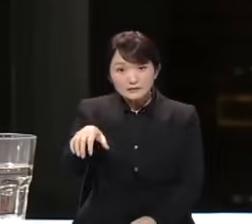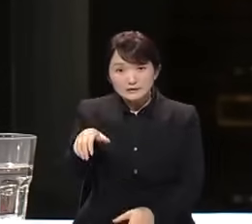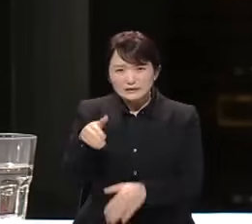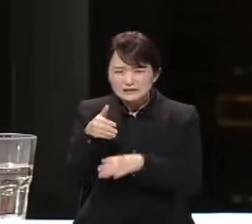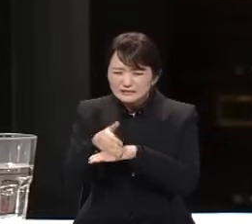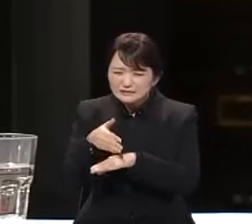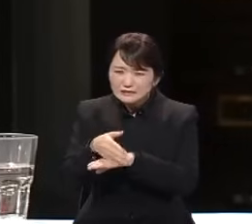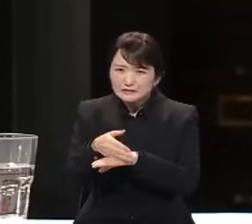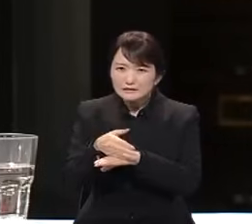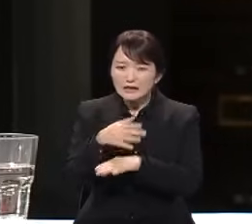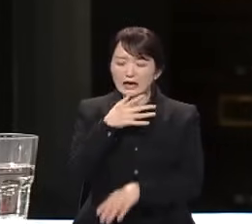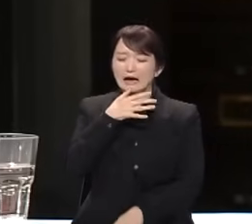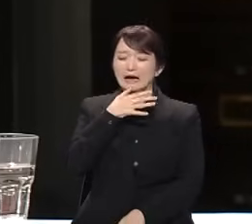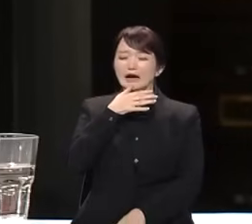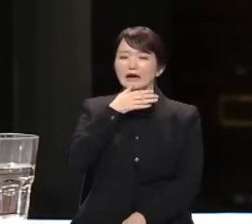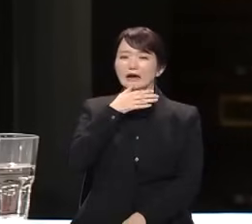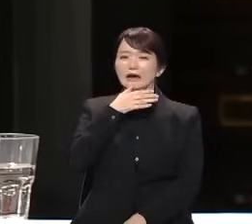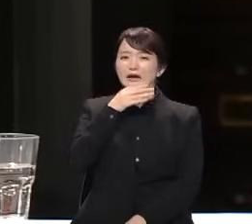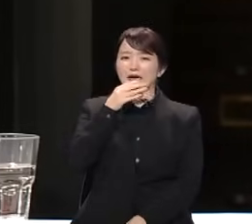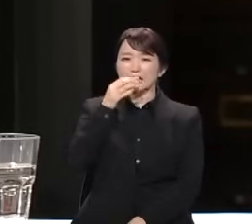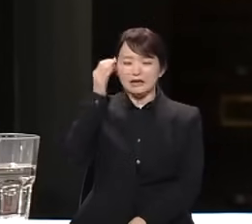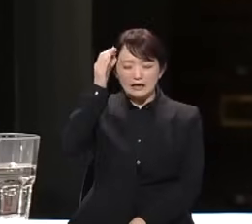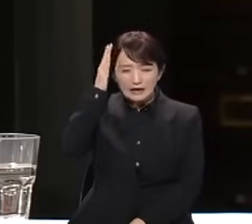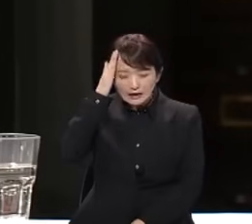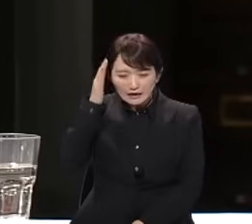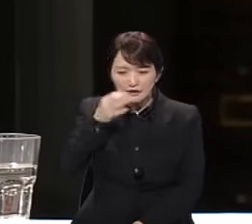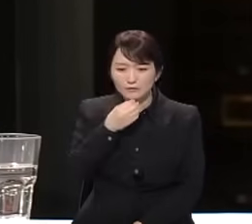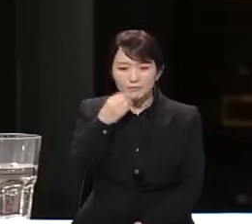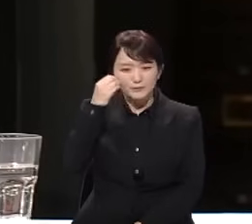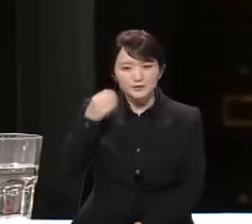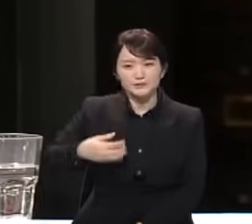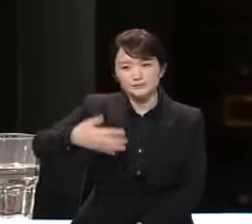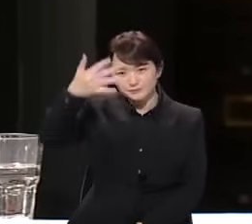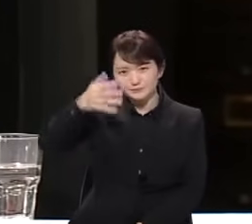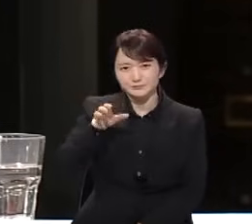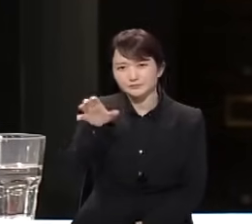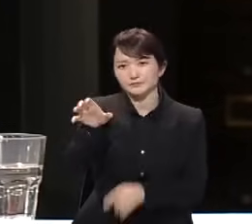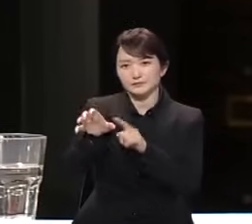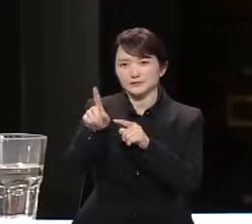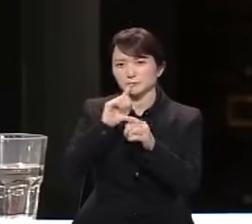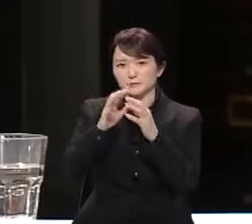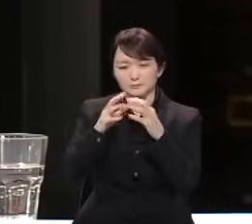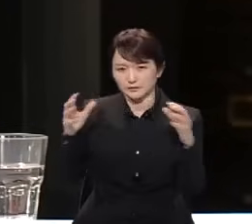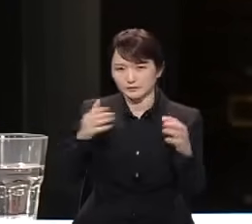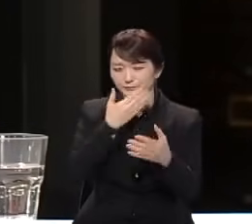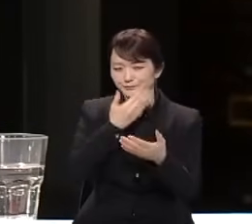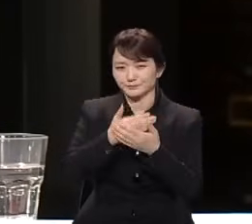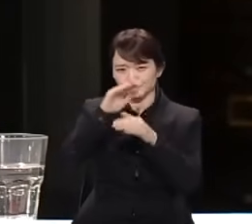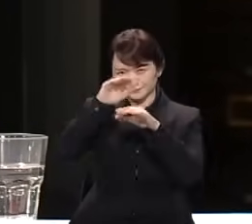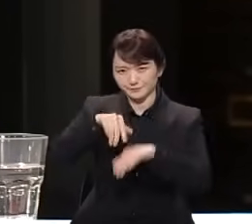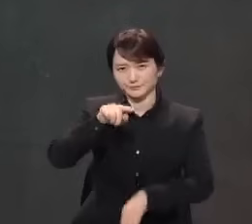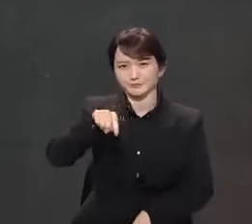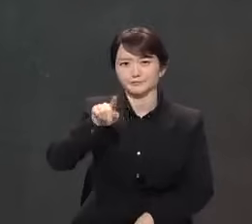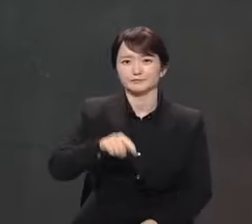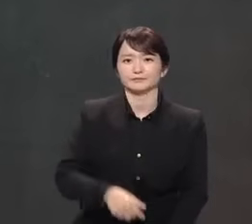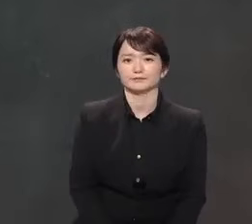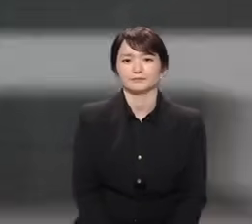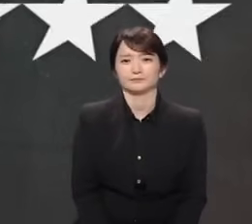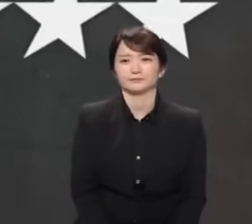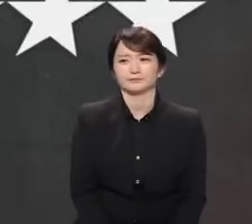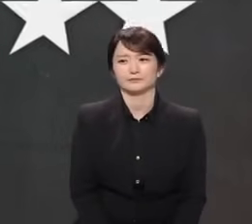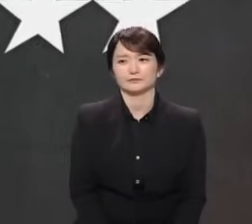뒤늦게 아차 홈페이지에 사과문 올렸습니다. 그런데 이것도 논란입니다. 체크포인트 짚어보죠.